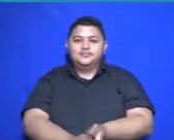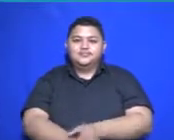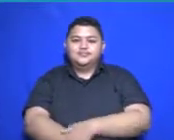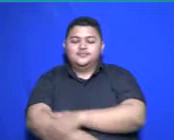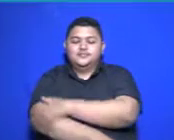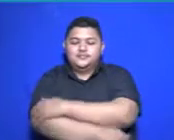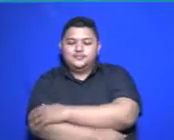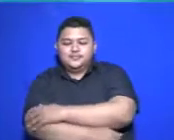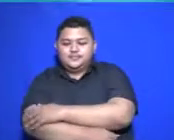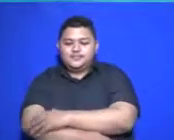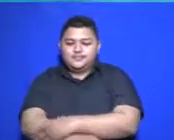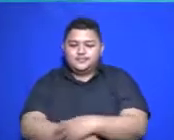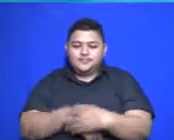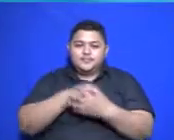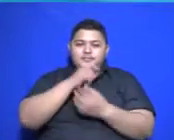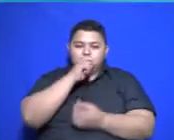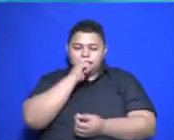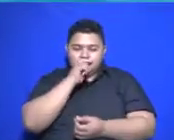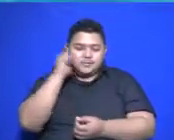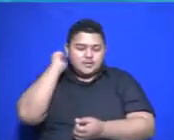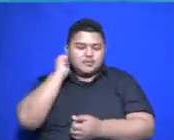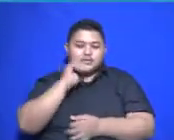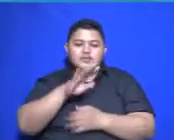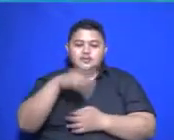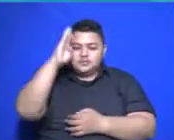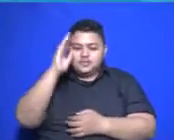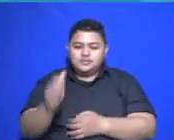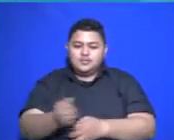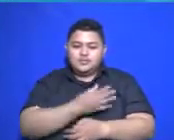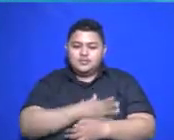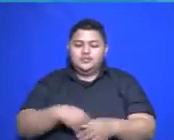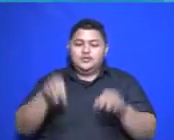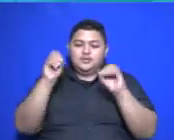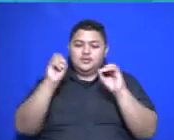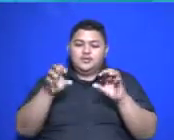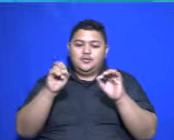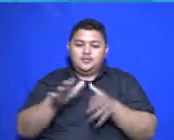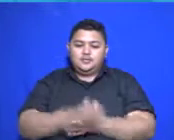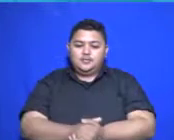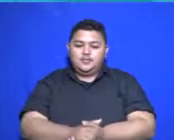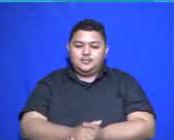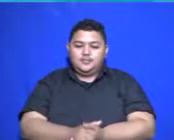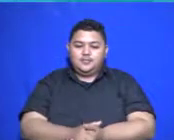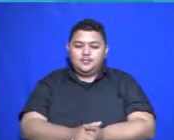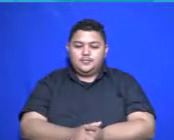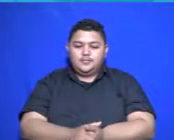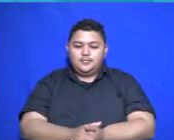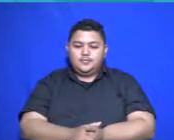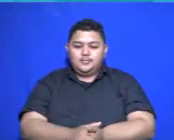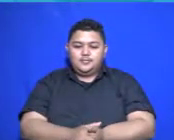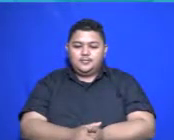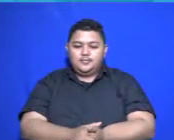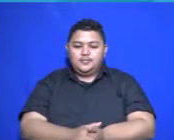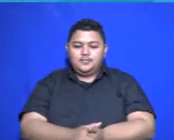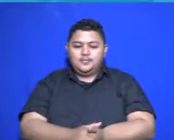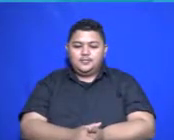Terima kasih Pak Alastad. Baik, Bapak Ibu, Assalamualaikum warahmatullahi wabarakatuh. Salam sejahtera untuk kita semuanya.